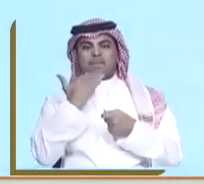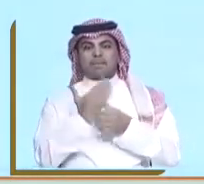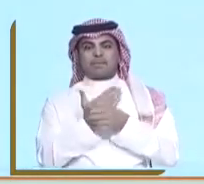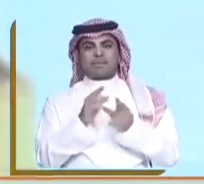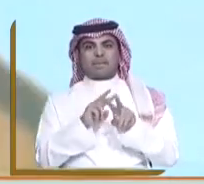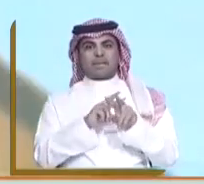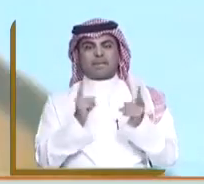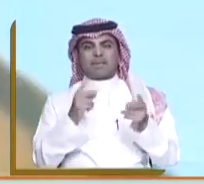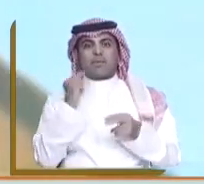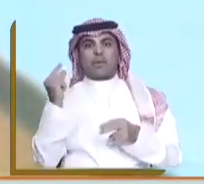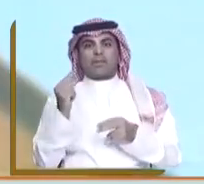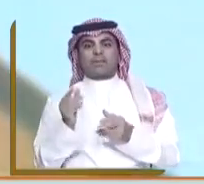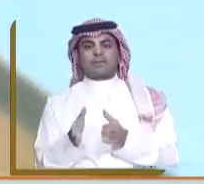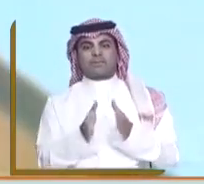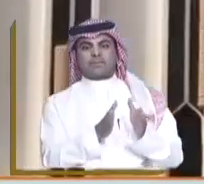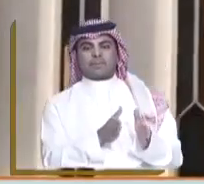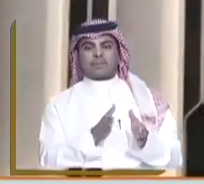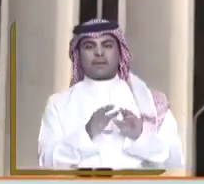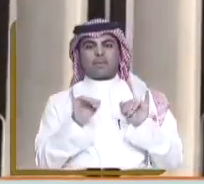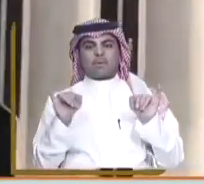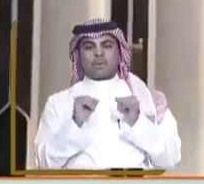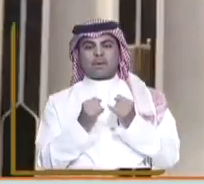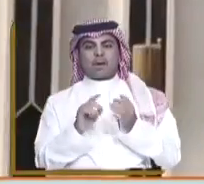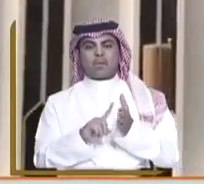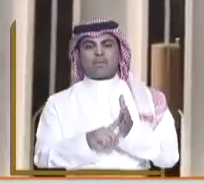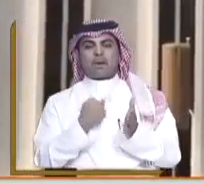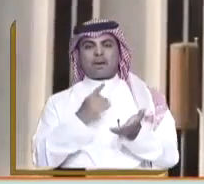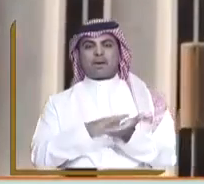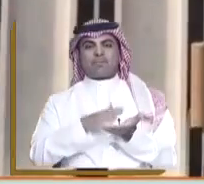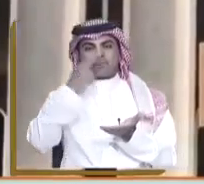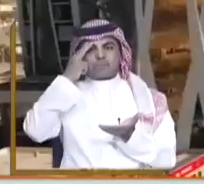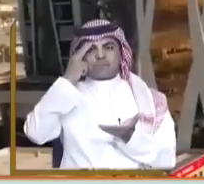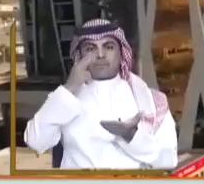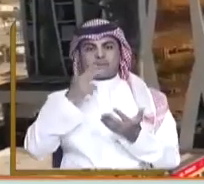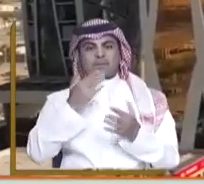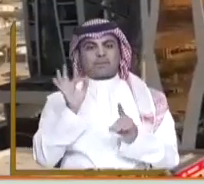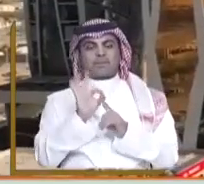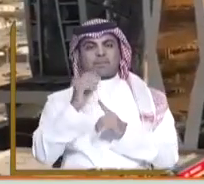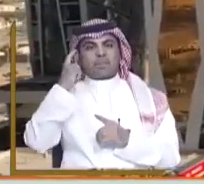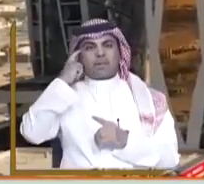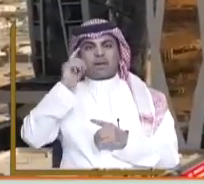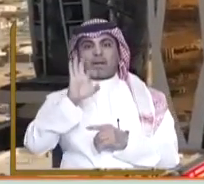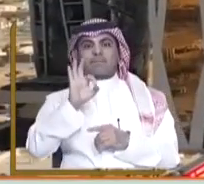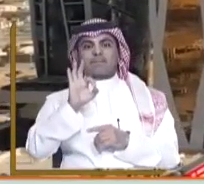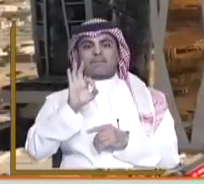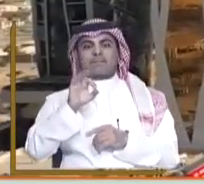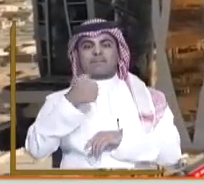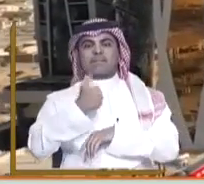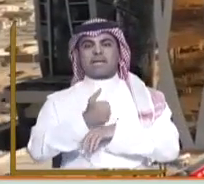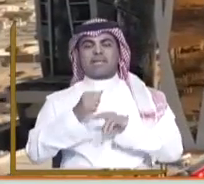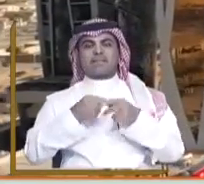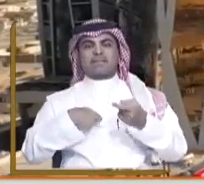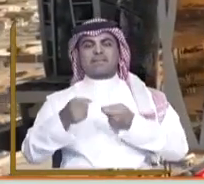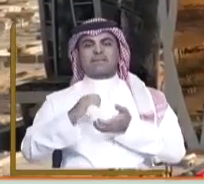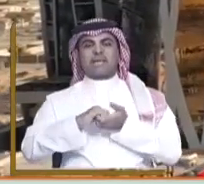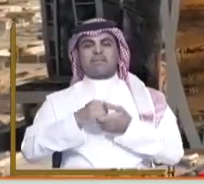المتغيرات الدوليه حيث ينعقد المؤتمر لاول مره بالمملكه بمناسبه الذكرى الخمسي لتاسيس الاتحاد المصارف